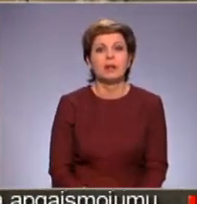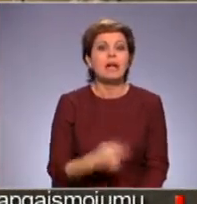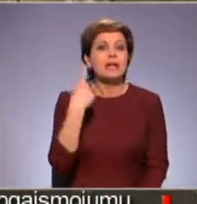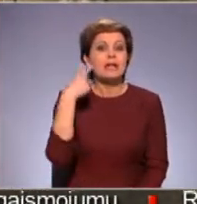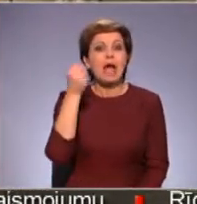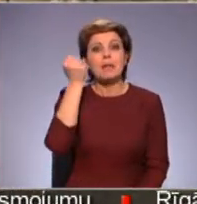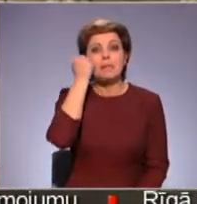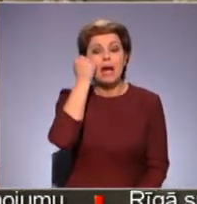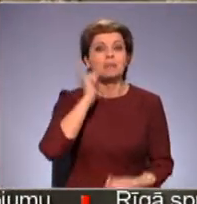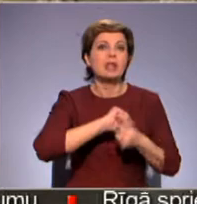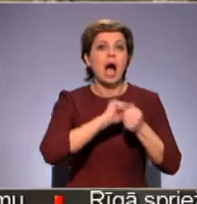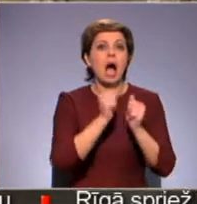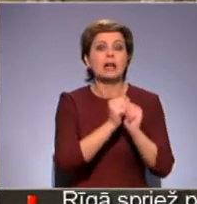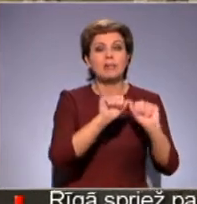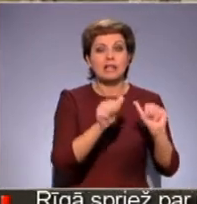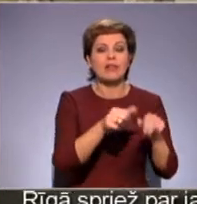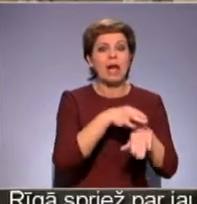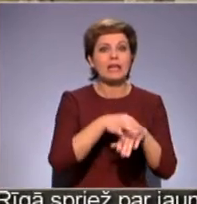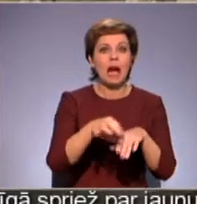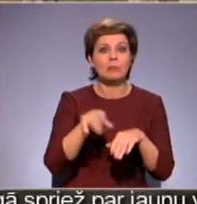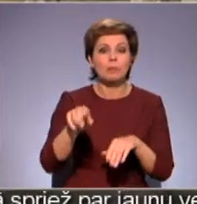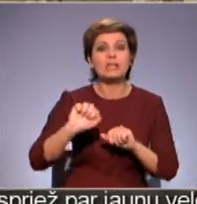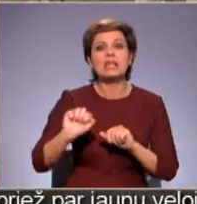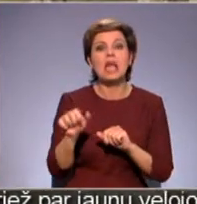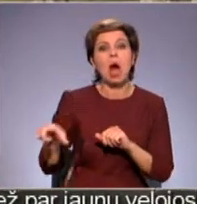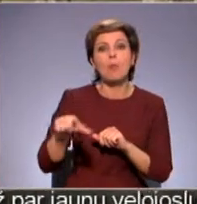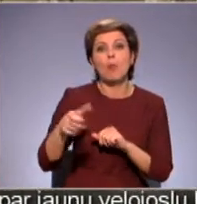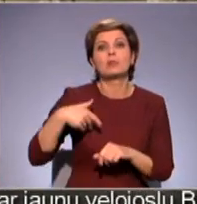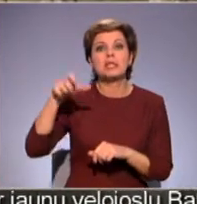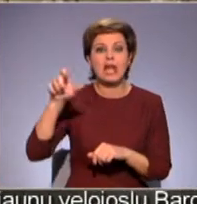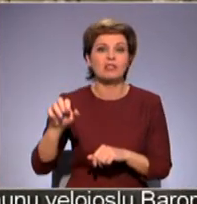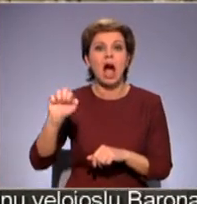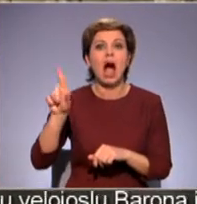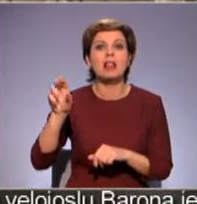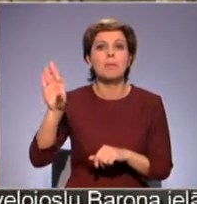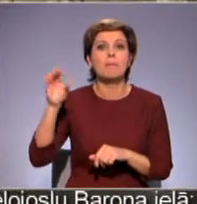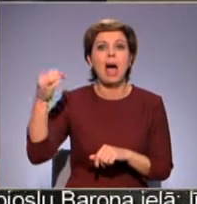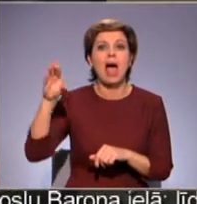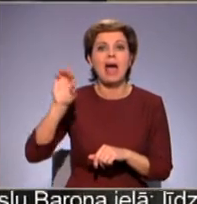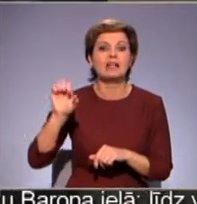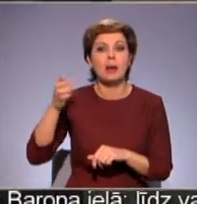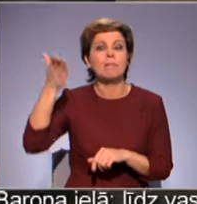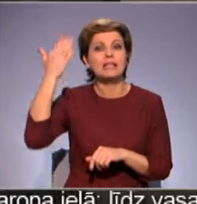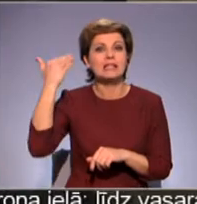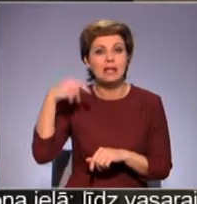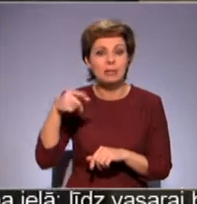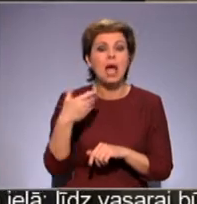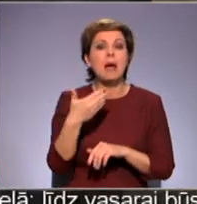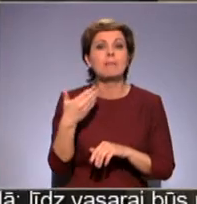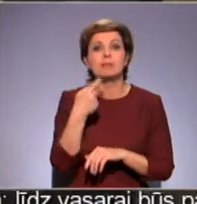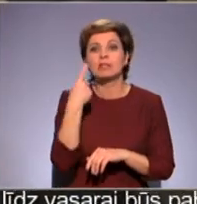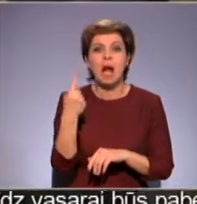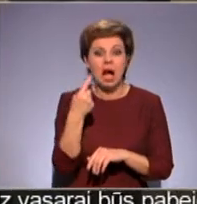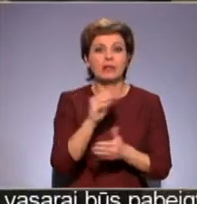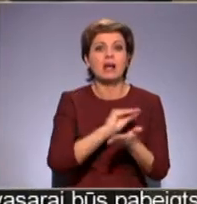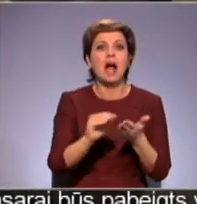Ideja par piemiņas akmens izveidi represētajiem Ziemupes ciema iedzīvotājiem Alberta kungam bijusi jau sen, taču tikai pirms gada